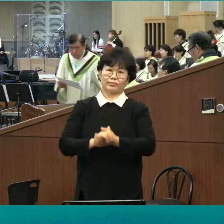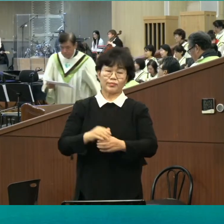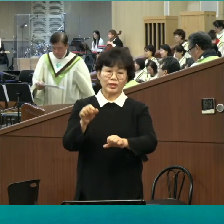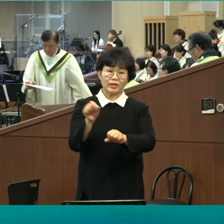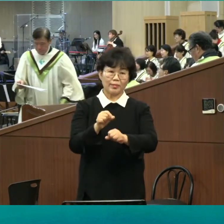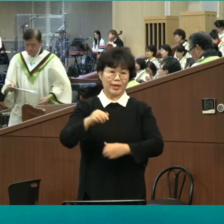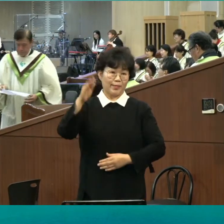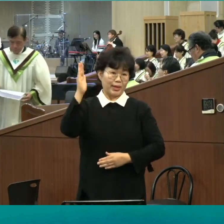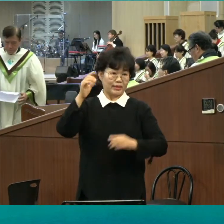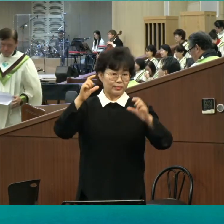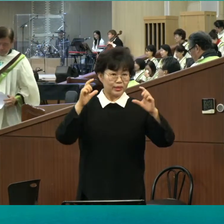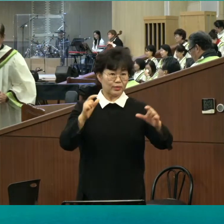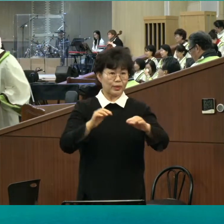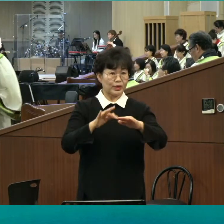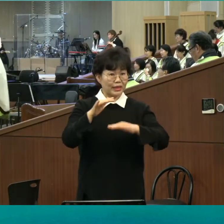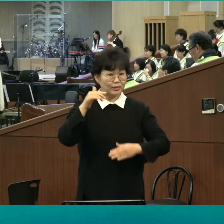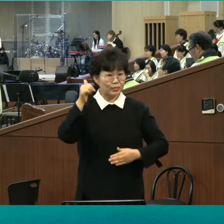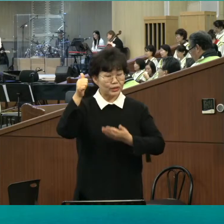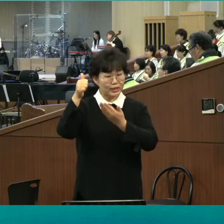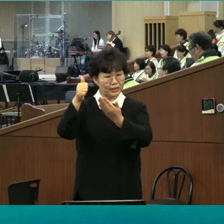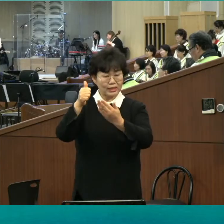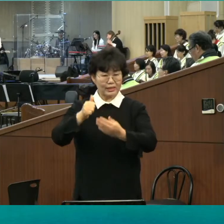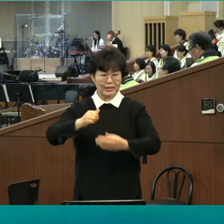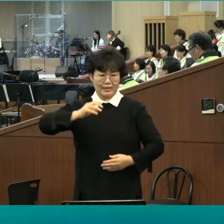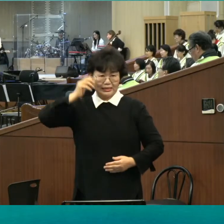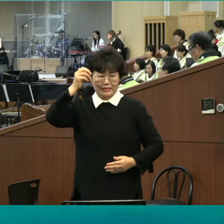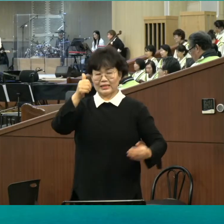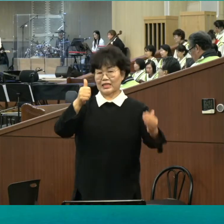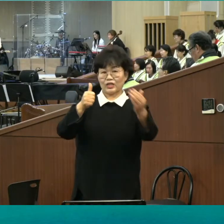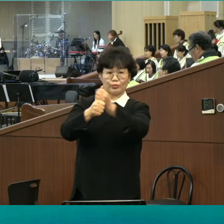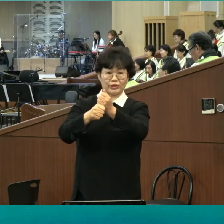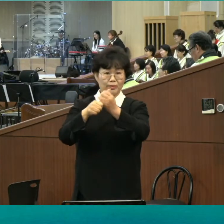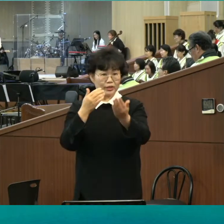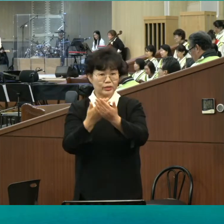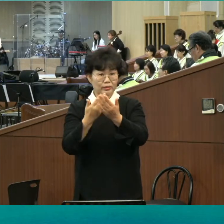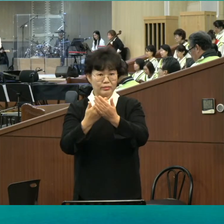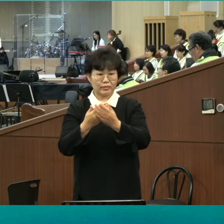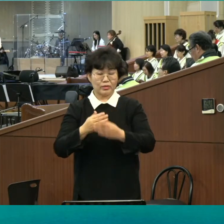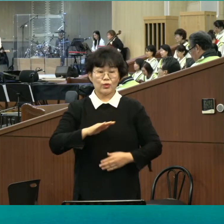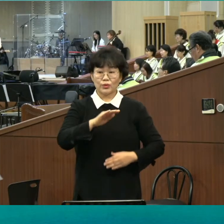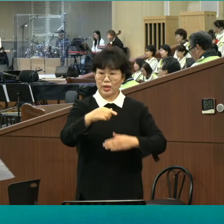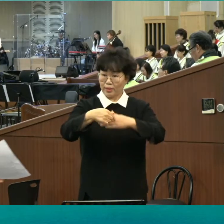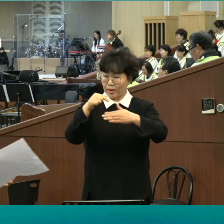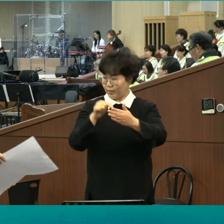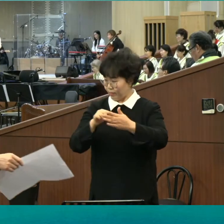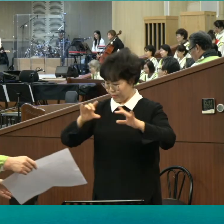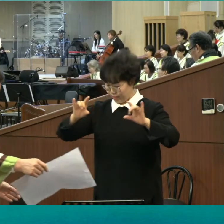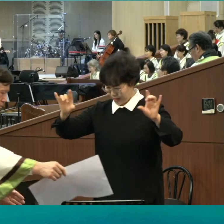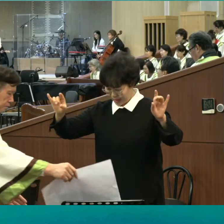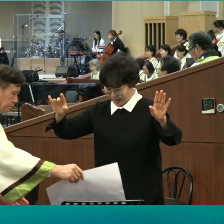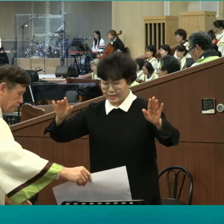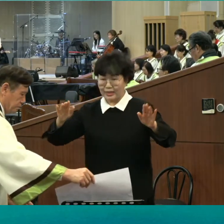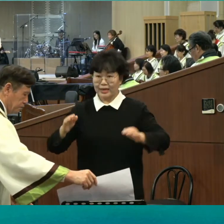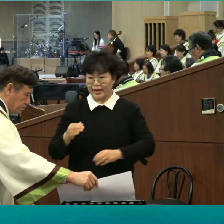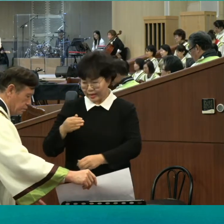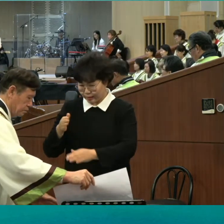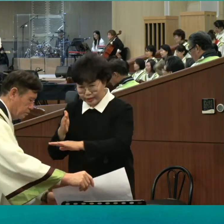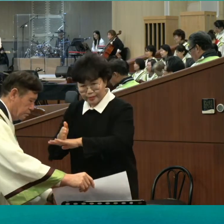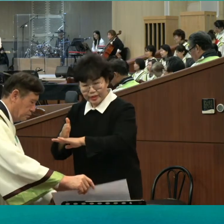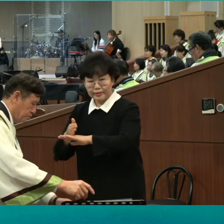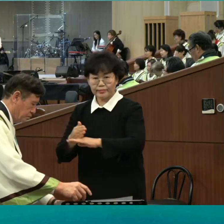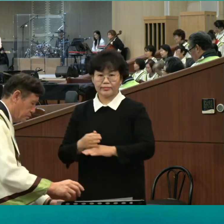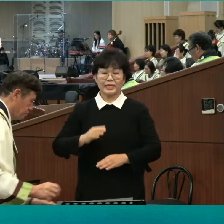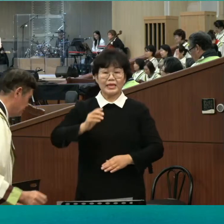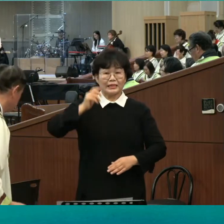말씀 증거하실 담임 목사님 성령이여 붙잡아 주셔서 우리 심령에 하나님 꽂히는 능력의 말씀,